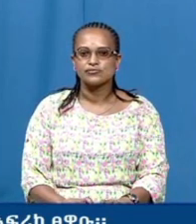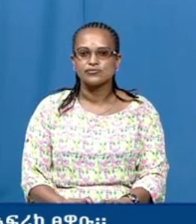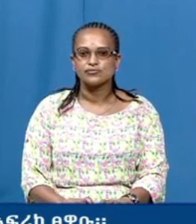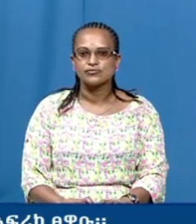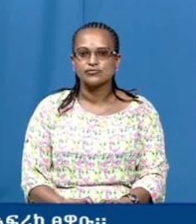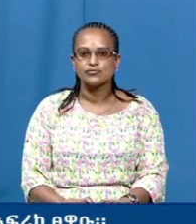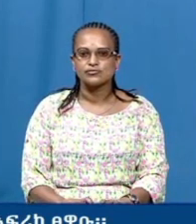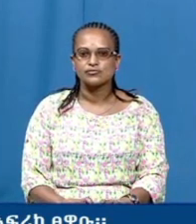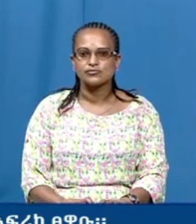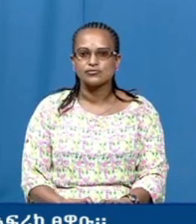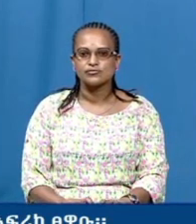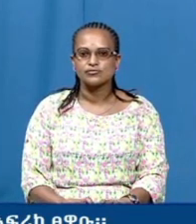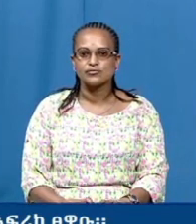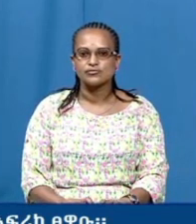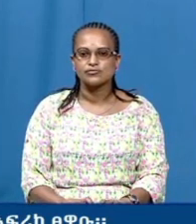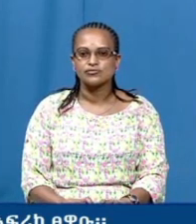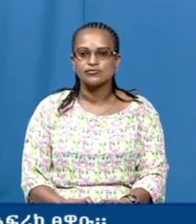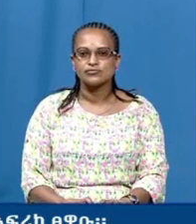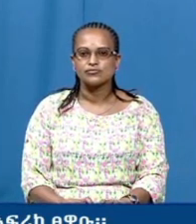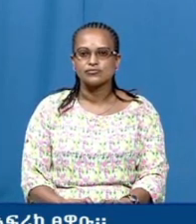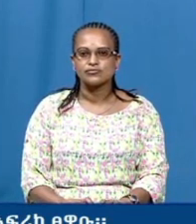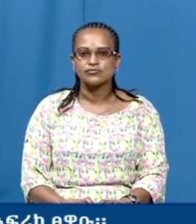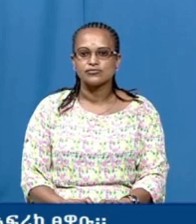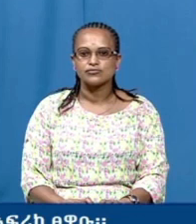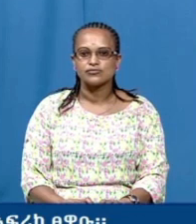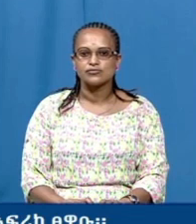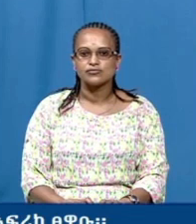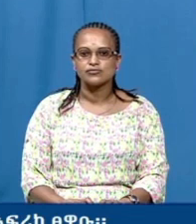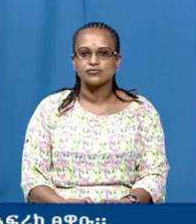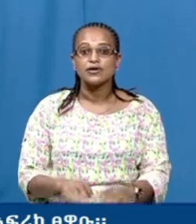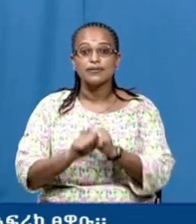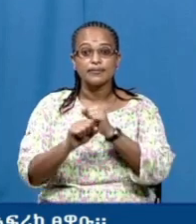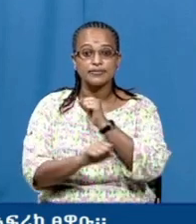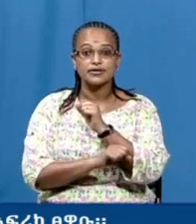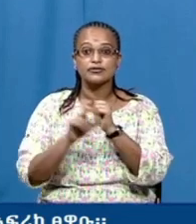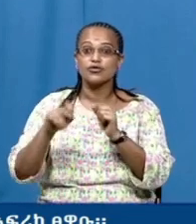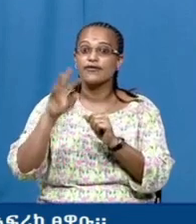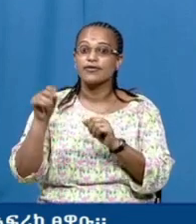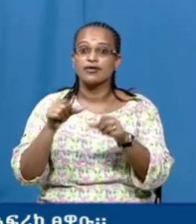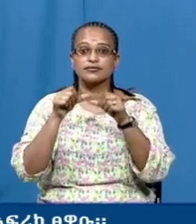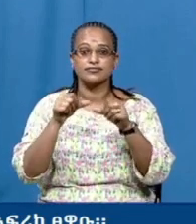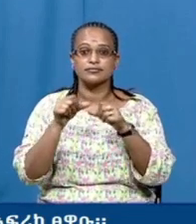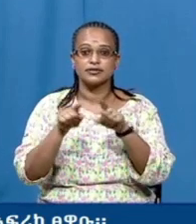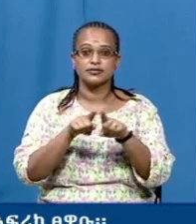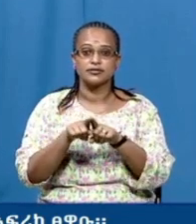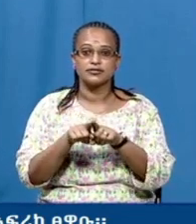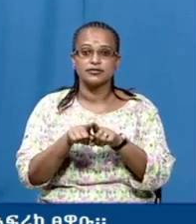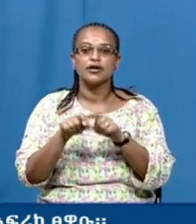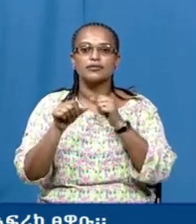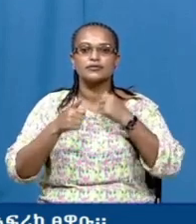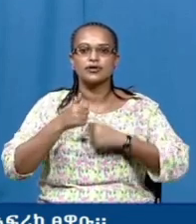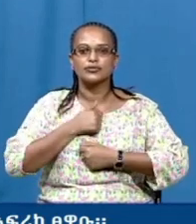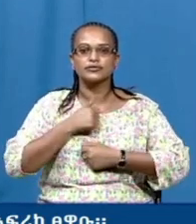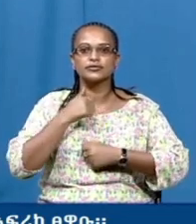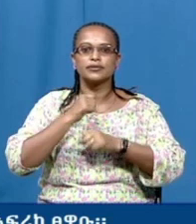non-Ethiopian national defense forces. በመሰረት አፕሪቶሪያ ተፈረመ ስምምነት ካብ ሰራዊት